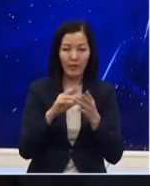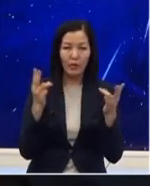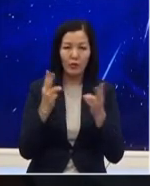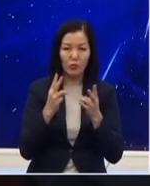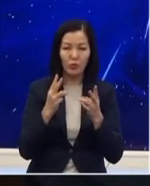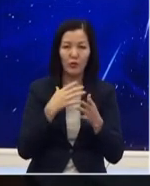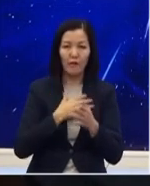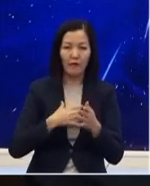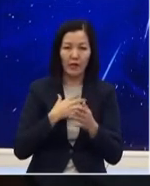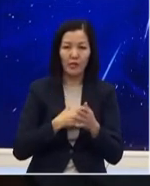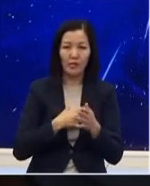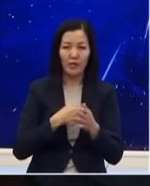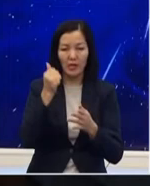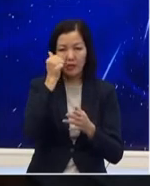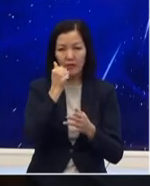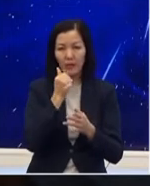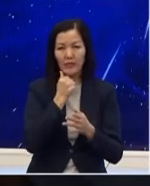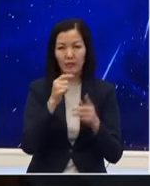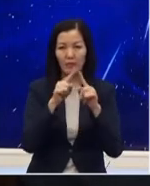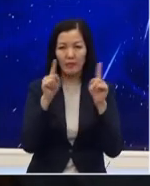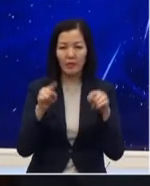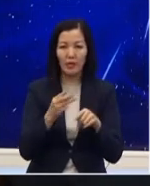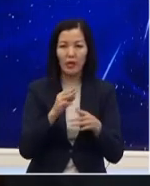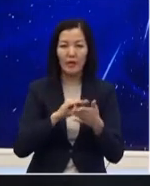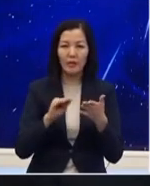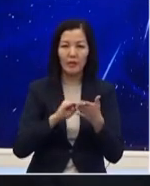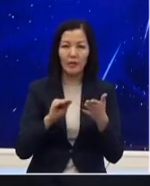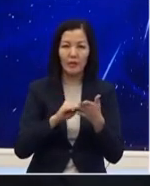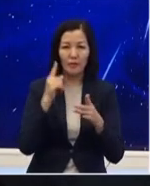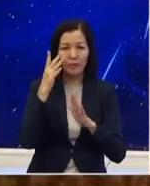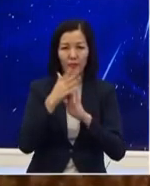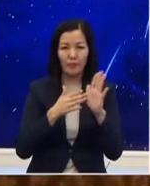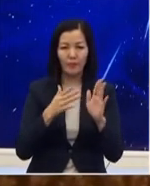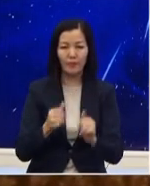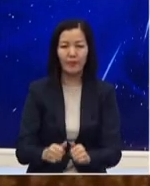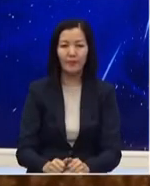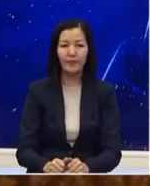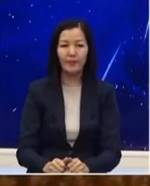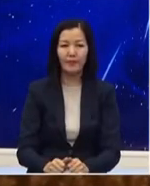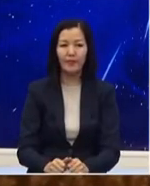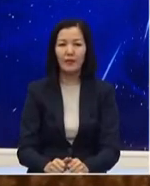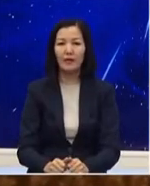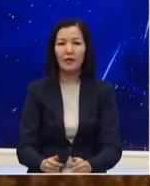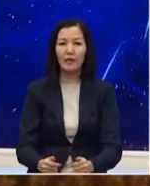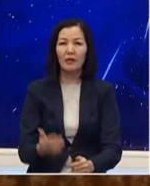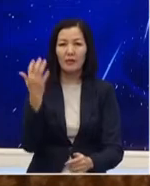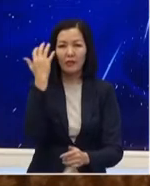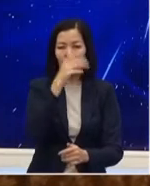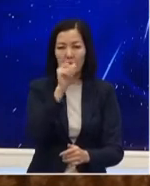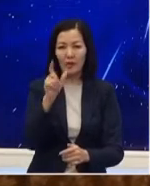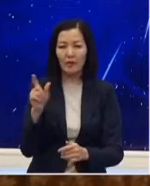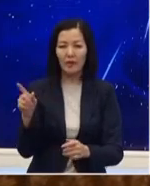учения. Спасибо, что заморочились, сделали шрифты Брайля. Мы очень ценим это. К этим людям мы относимся